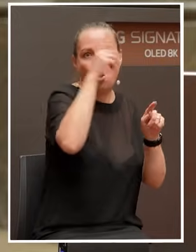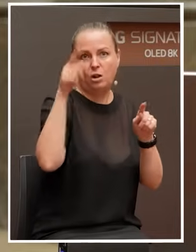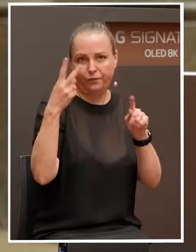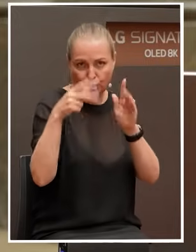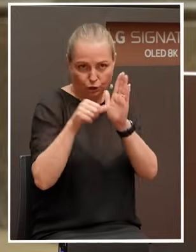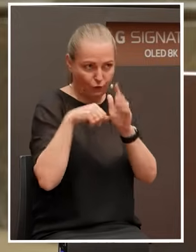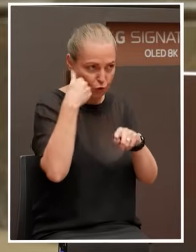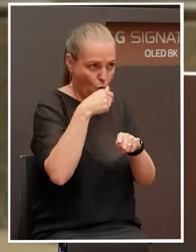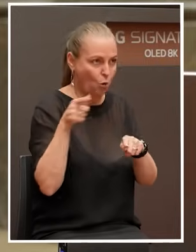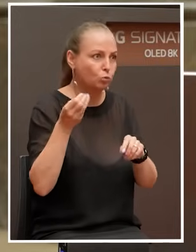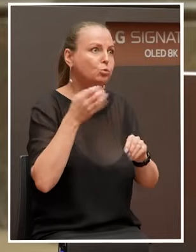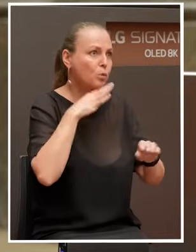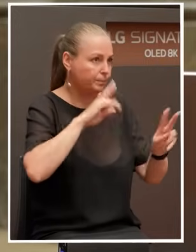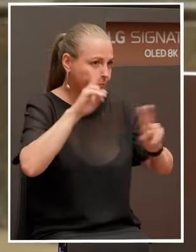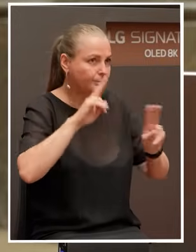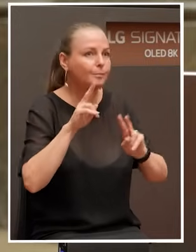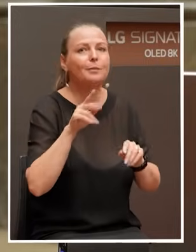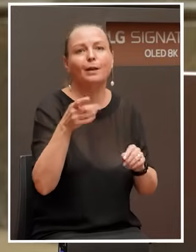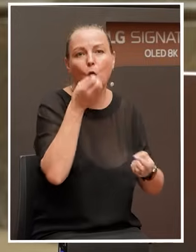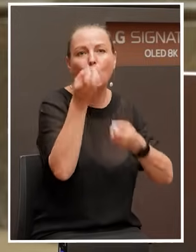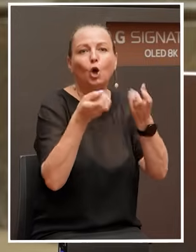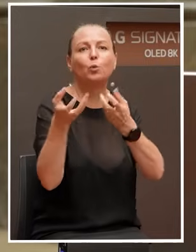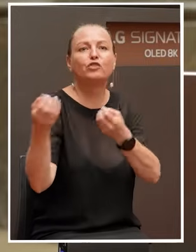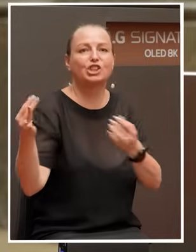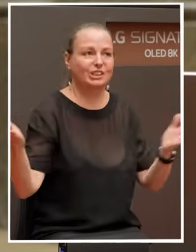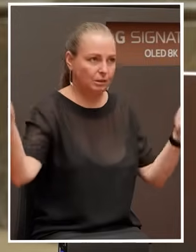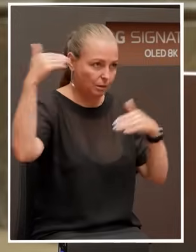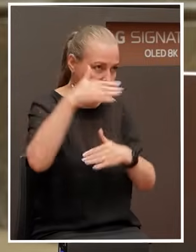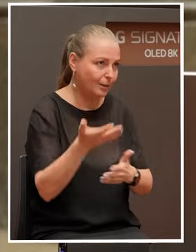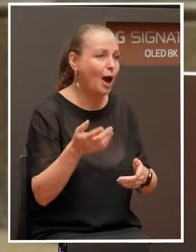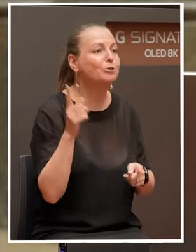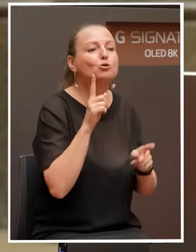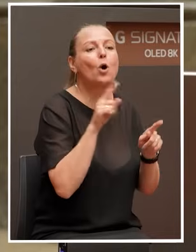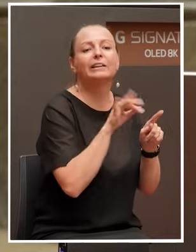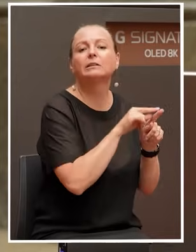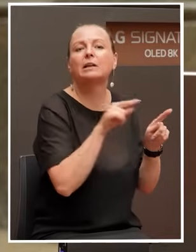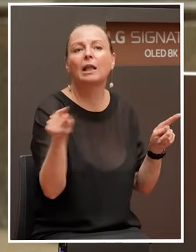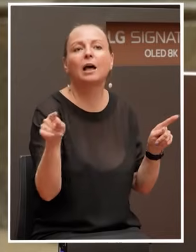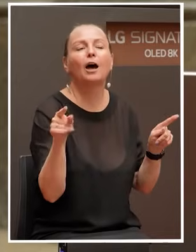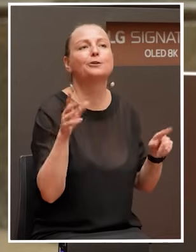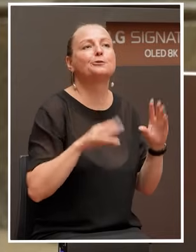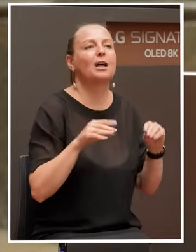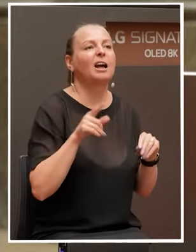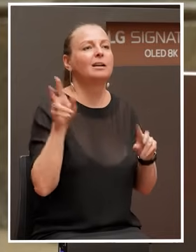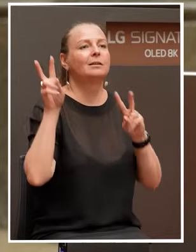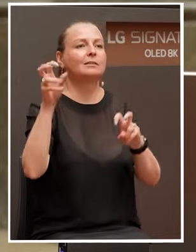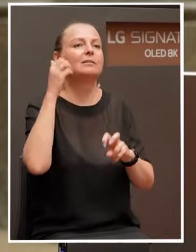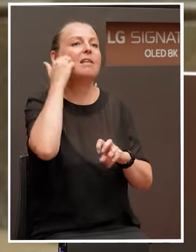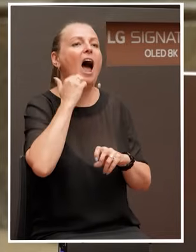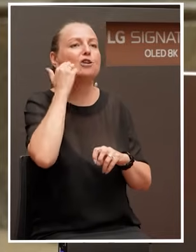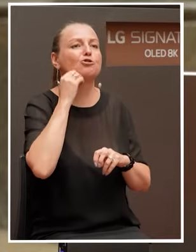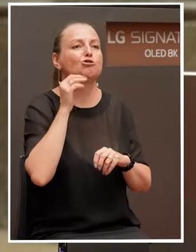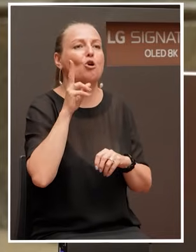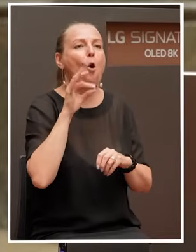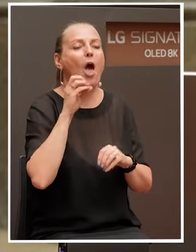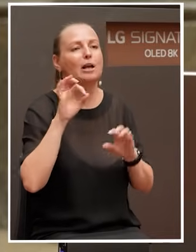и много чего написал, включая свои кувшинки. Что из этого считать старческим искусством, а что